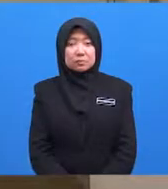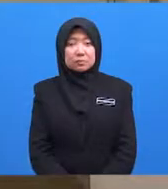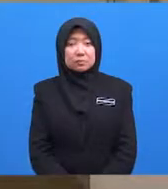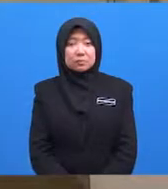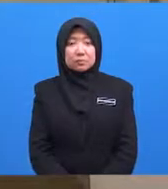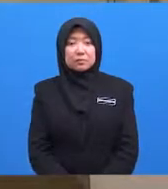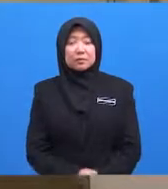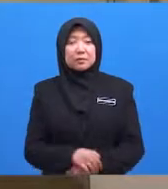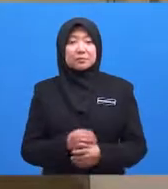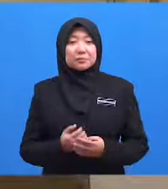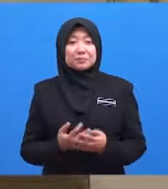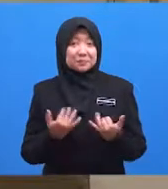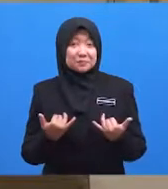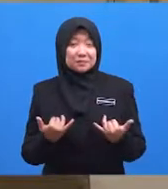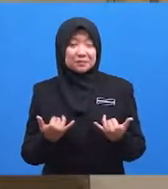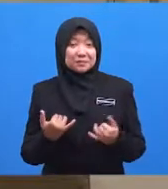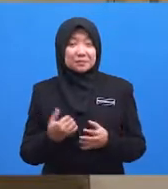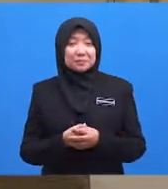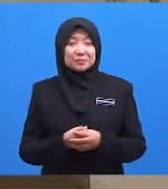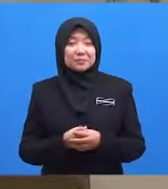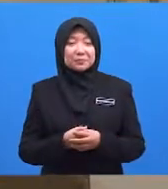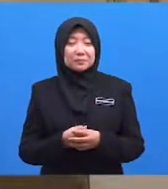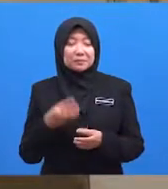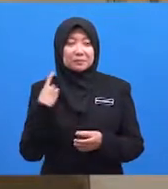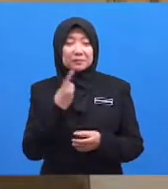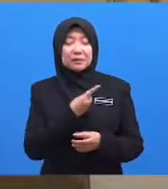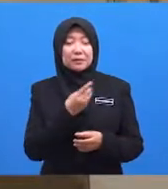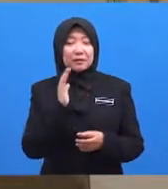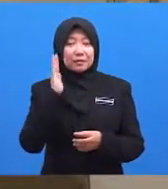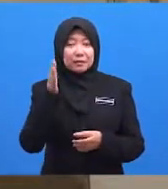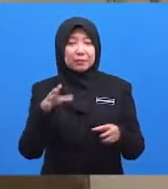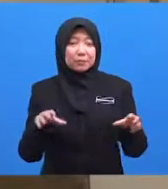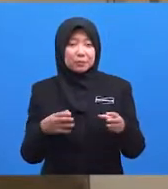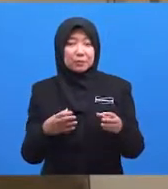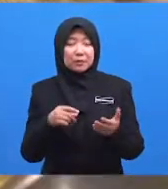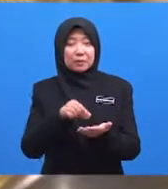Masa yang dinanti-nantikan sudah tiba. Jom sediakan ayam untuk diperap.